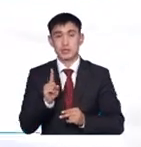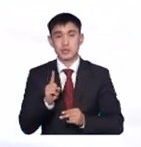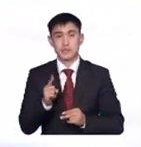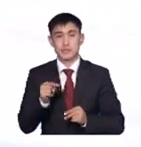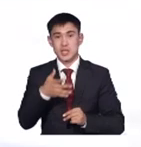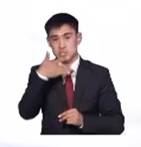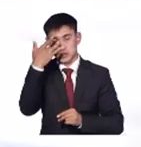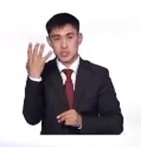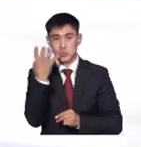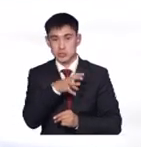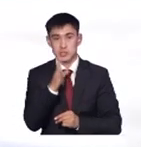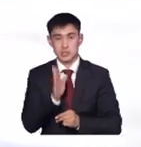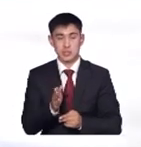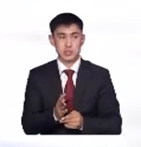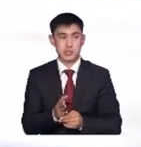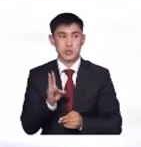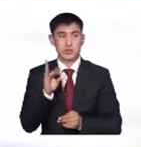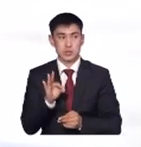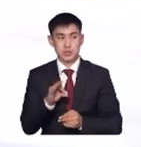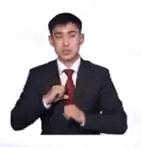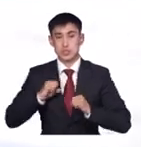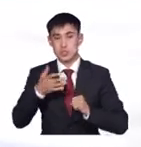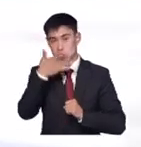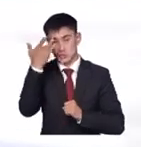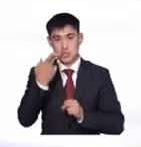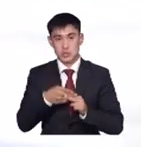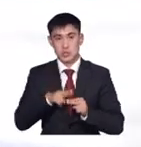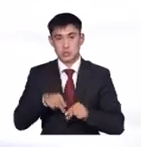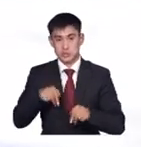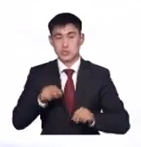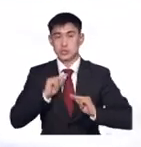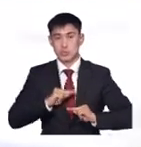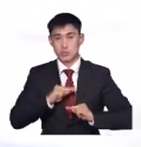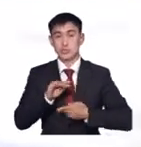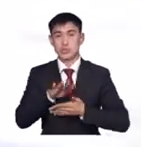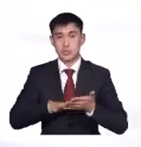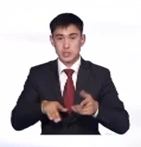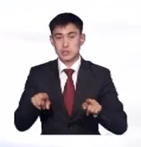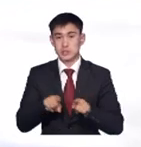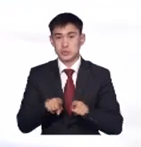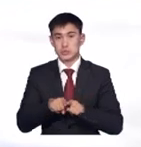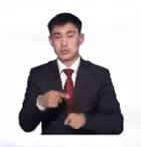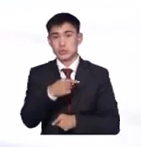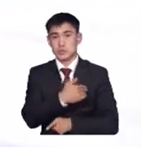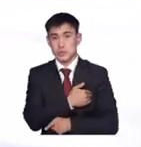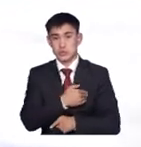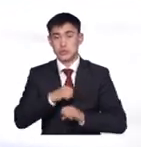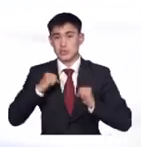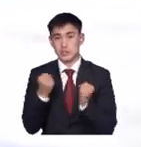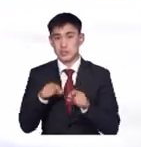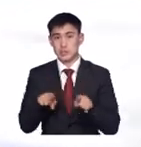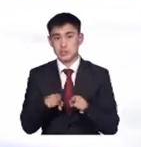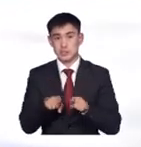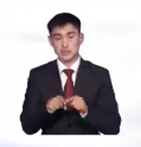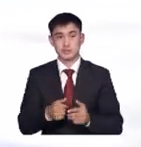Өйткені жазда күн ыстық қой. Бірақ та жазда да бұл осы мұз айдын істейді екен. Және де дәл осындай температурада, дәл қыстағыдай